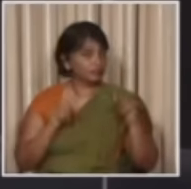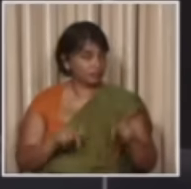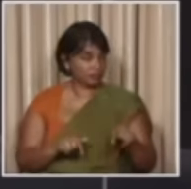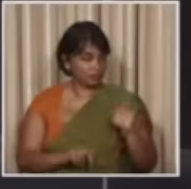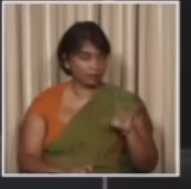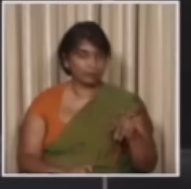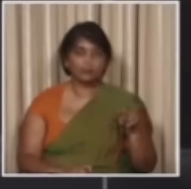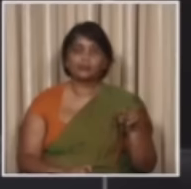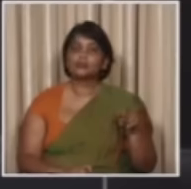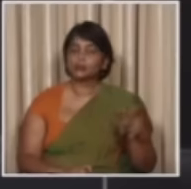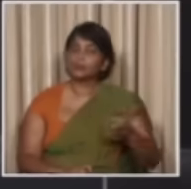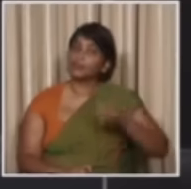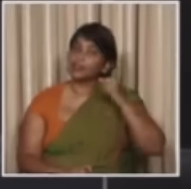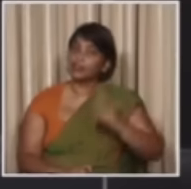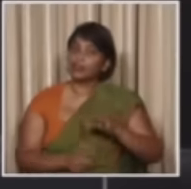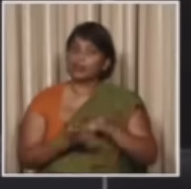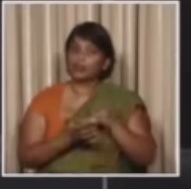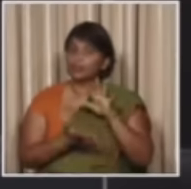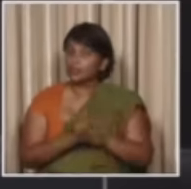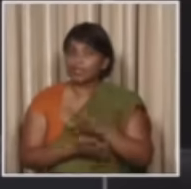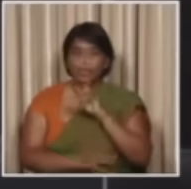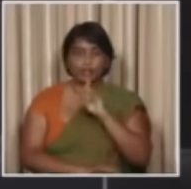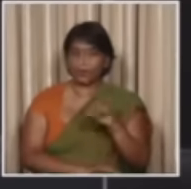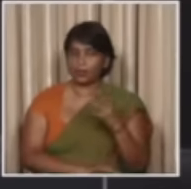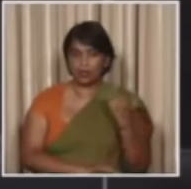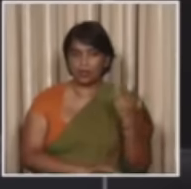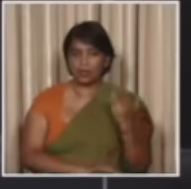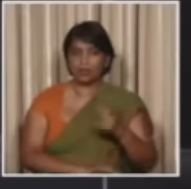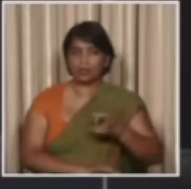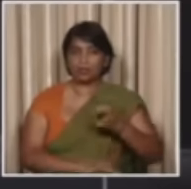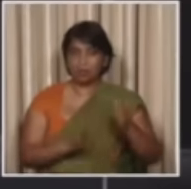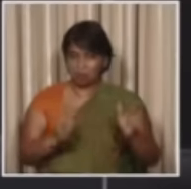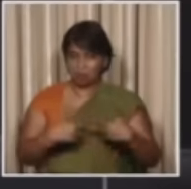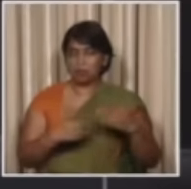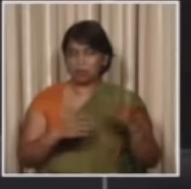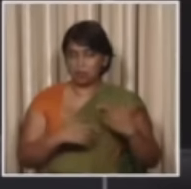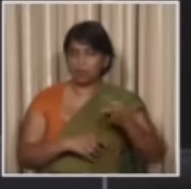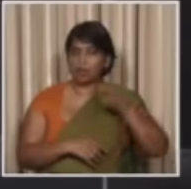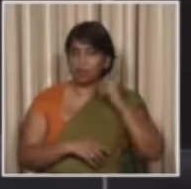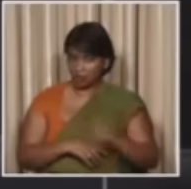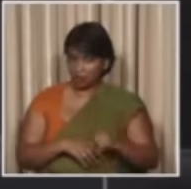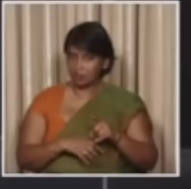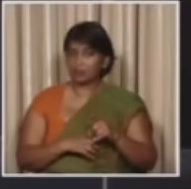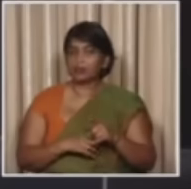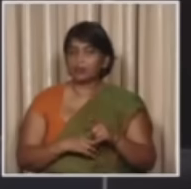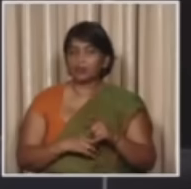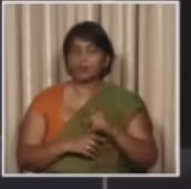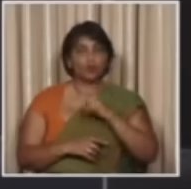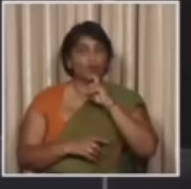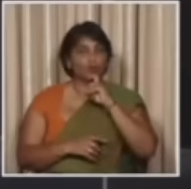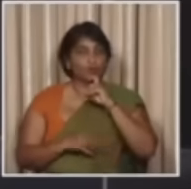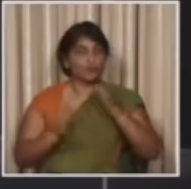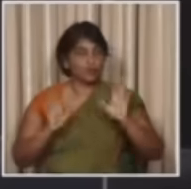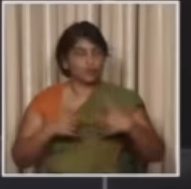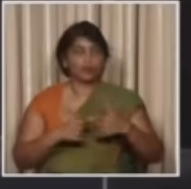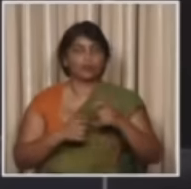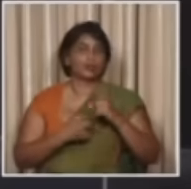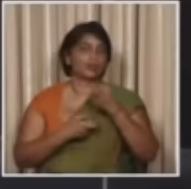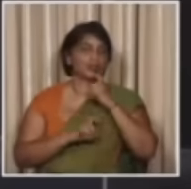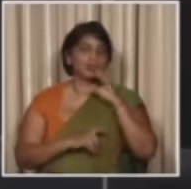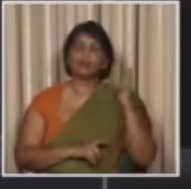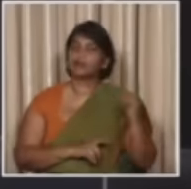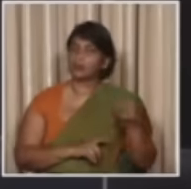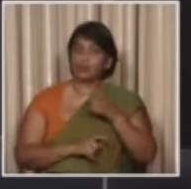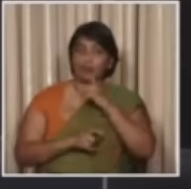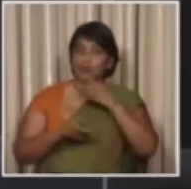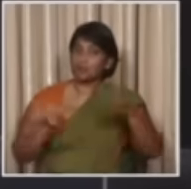තියෙන්නේ තීන්දුවක් දුන්න නඩු නෙමෙයි. තීන්දුවක් දීමට තිබෙන විනිශ්චයට බහ දෙන වෙන නඩුවක්.